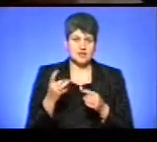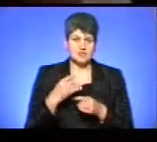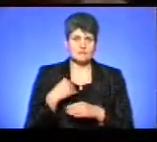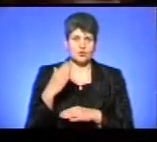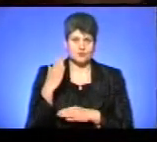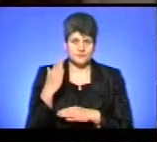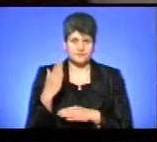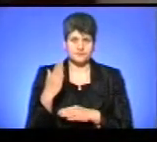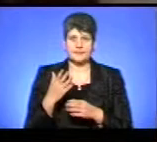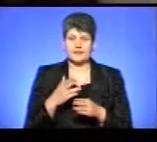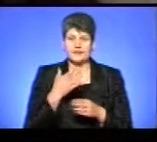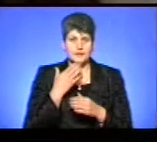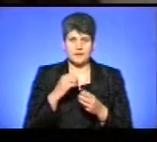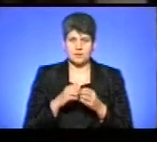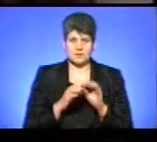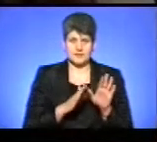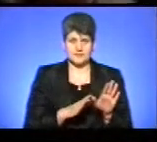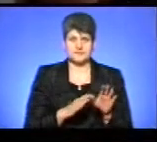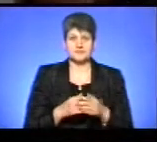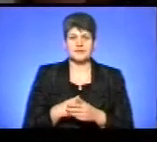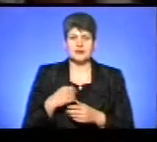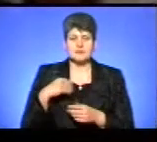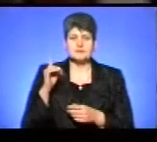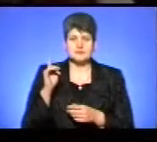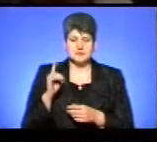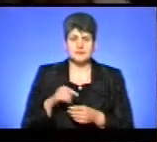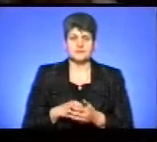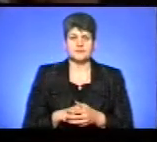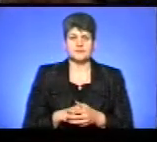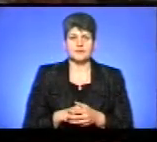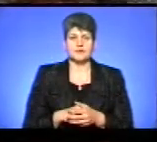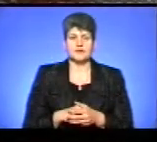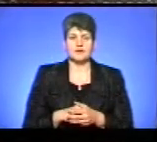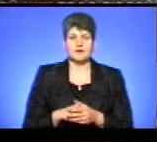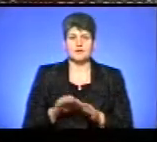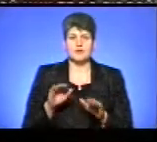Добре, нема проблем. Я знаю. Добре.